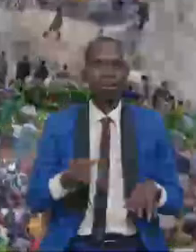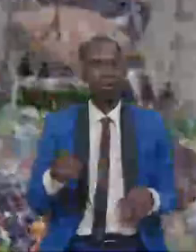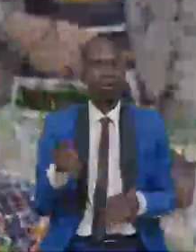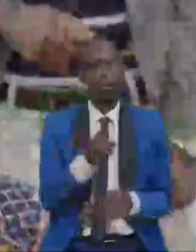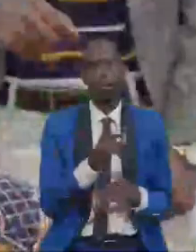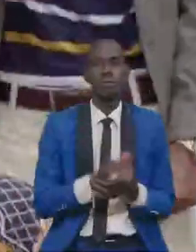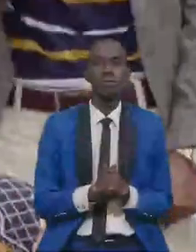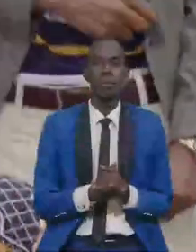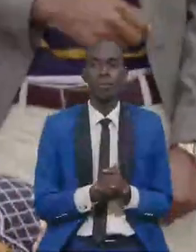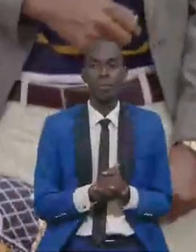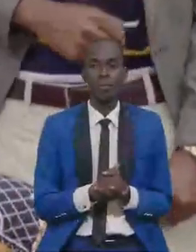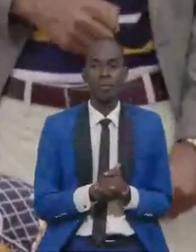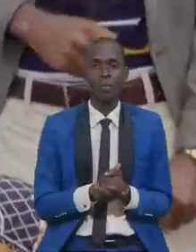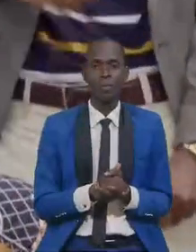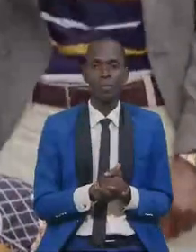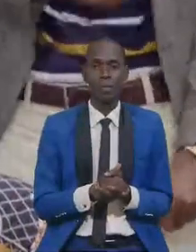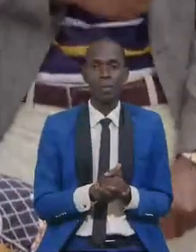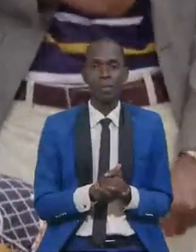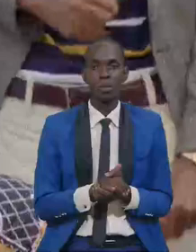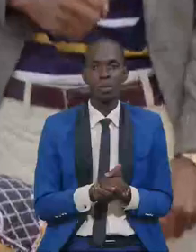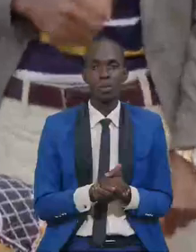Il t'appelle.